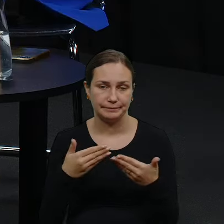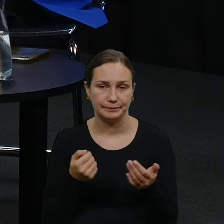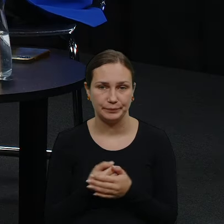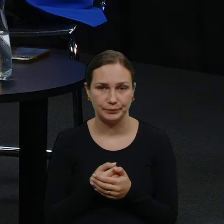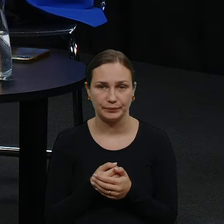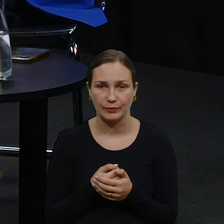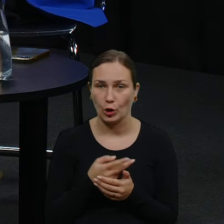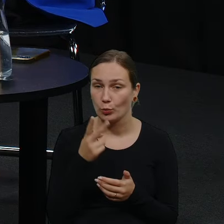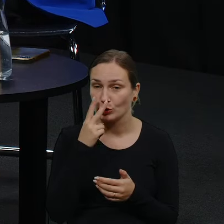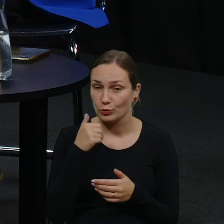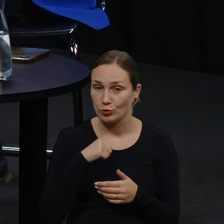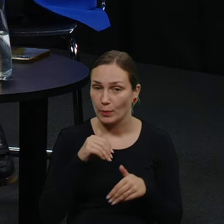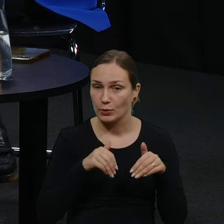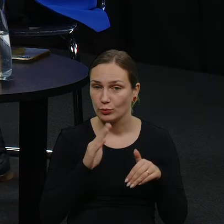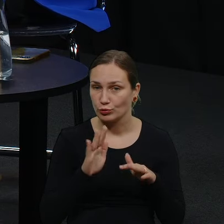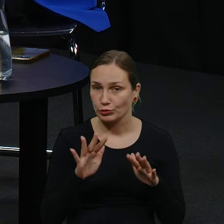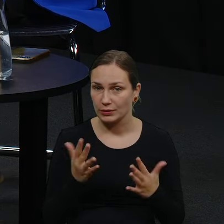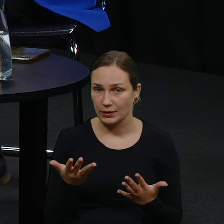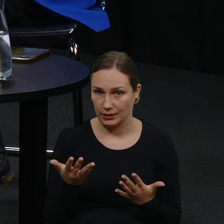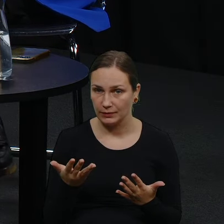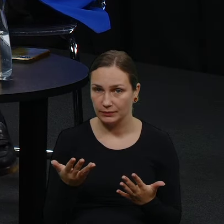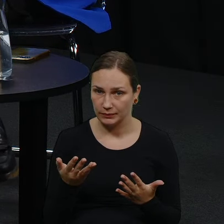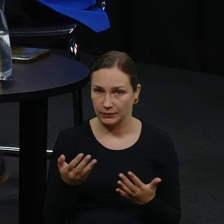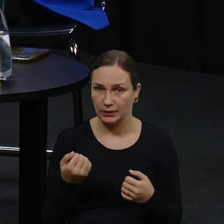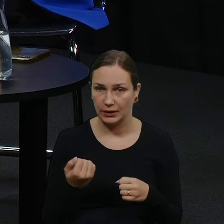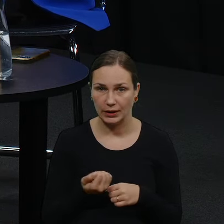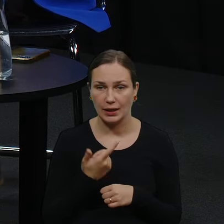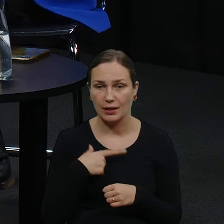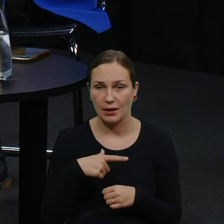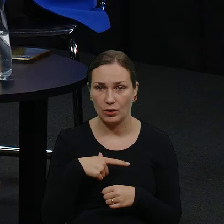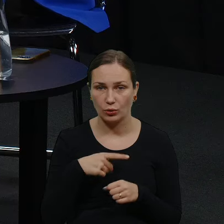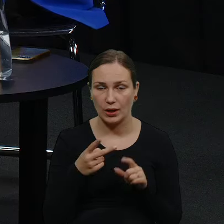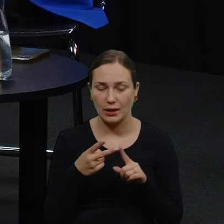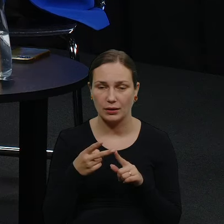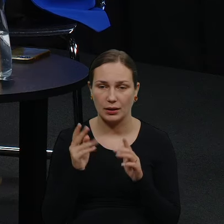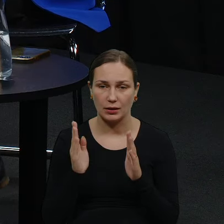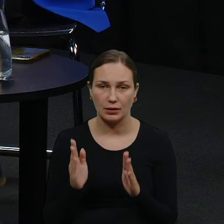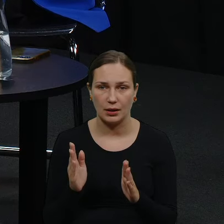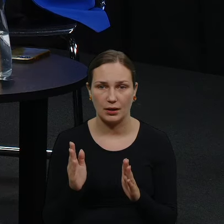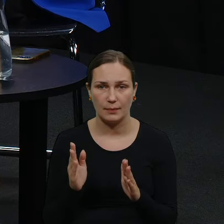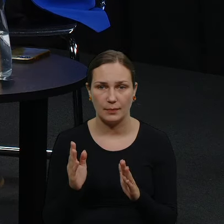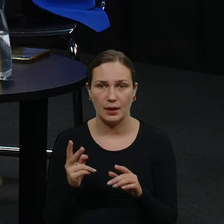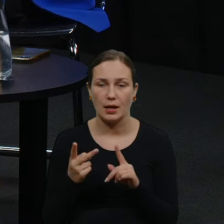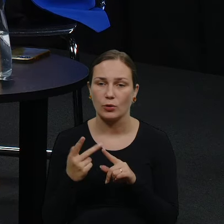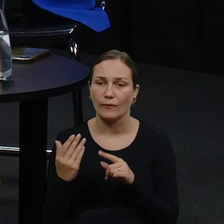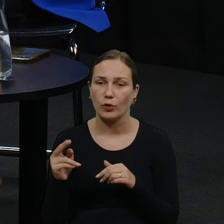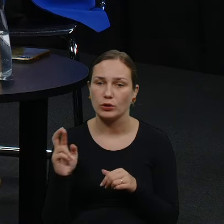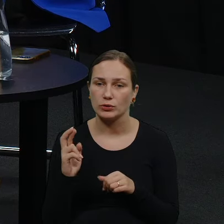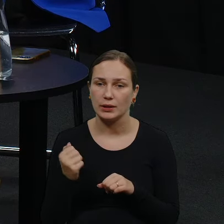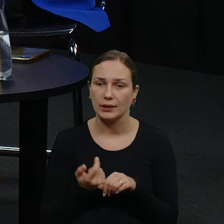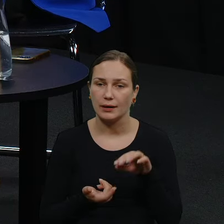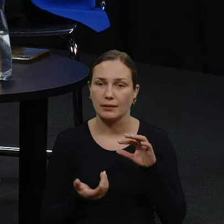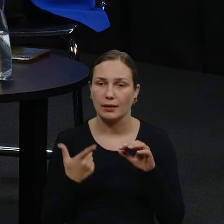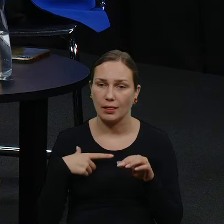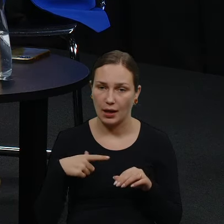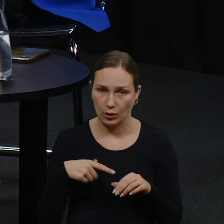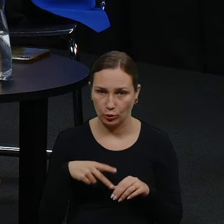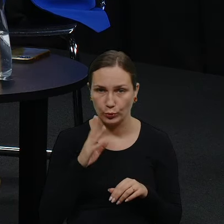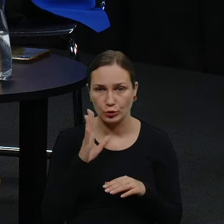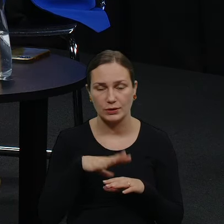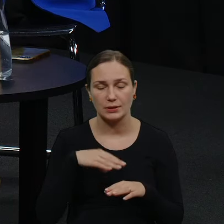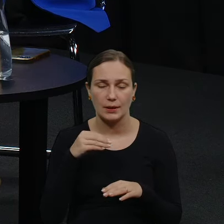pamatysim, kaip dar balsuos žmonės. Tai dar turime sulaukti ir antrojo turo rezultatų ir tada jau pamatysime tą visą